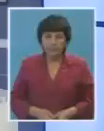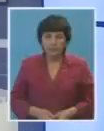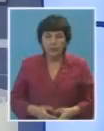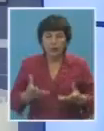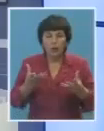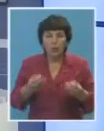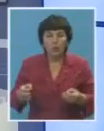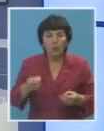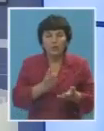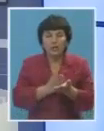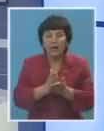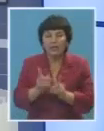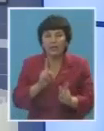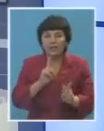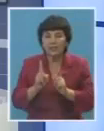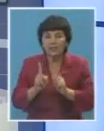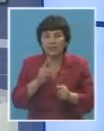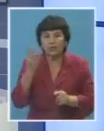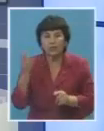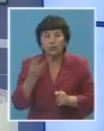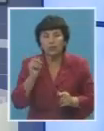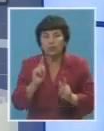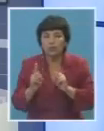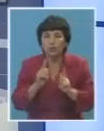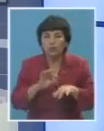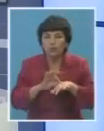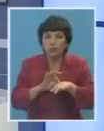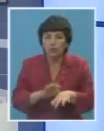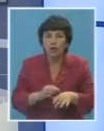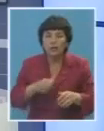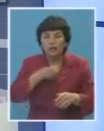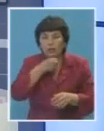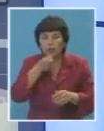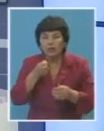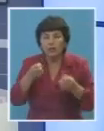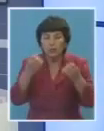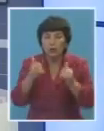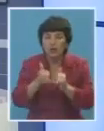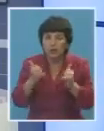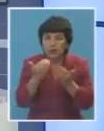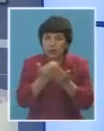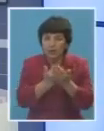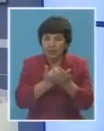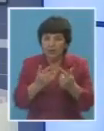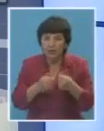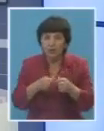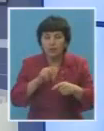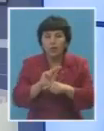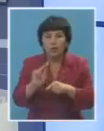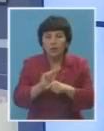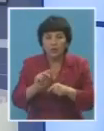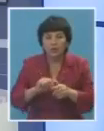Бүгін облыстық ардагерлер кеңесінің кезекті 4-ші пленумы болып өтті. Онда аға буын өкілдері рухани жаңғыру бағдарламасы аясында ұрпақ